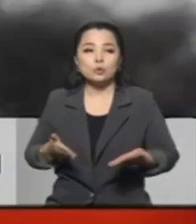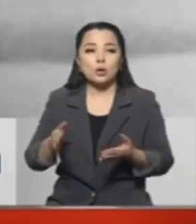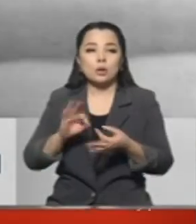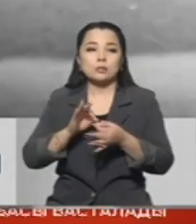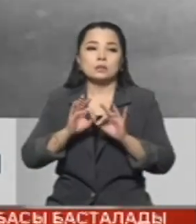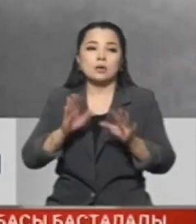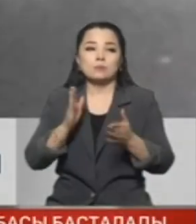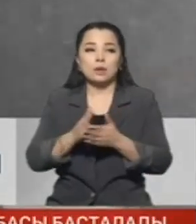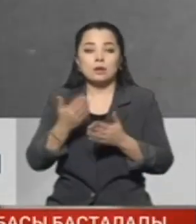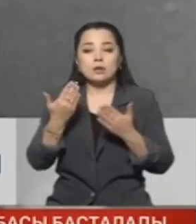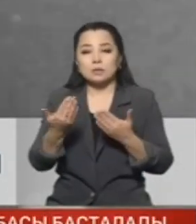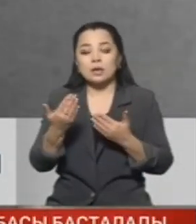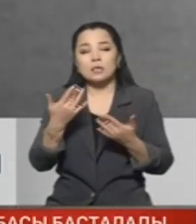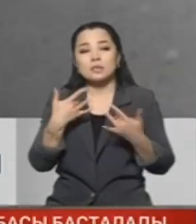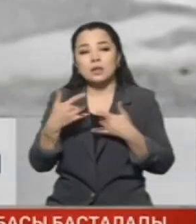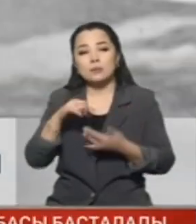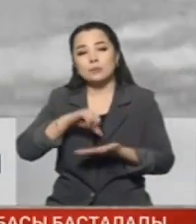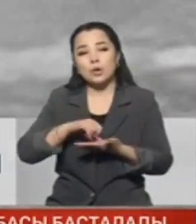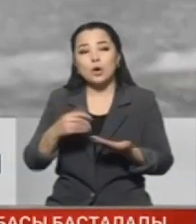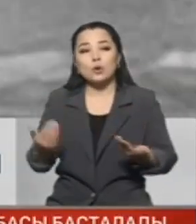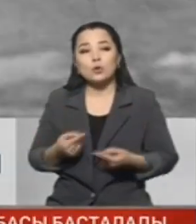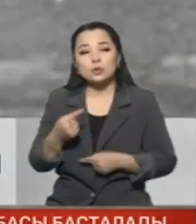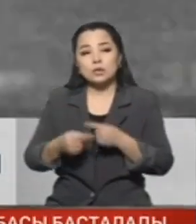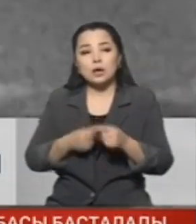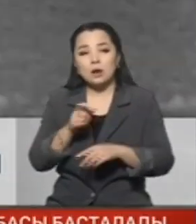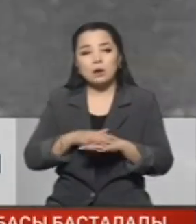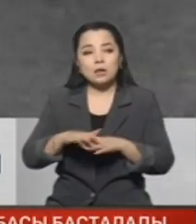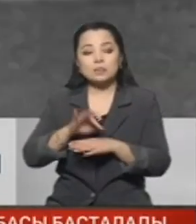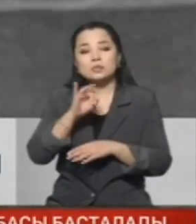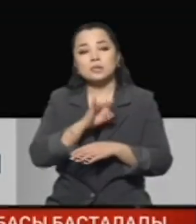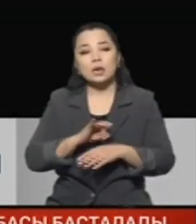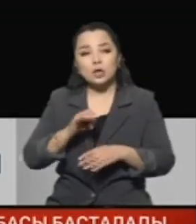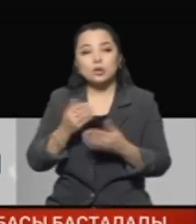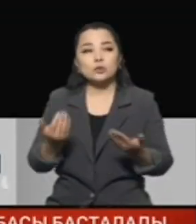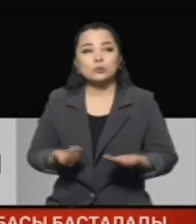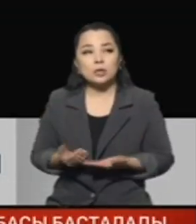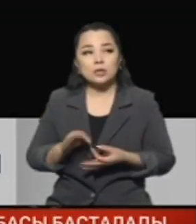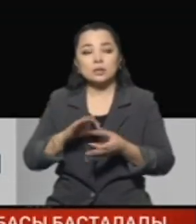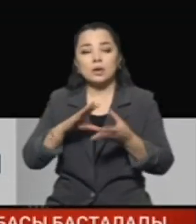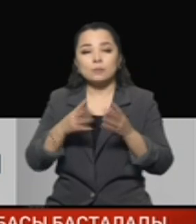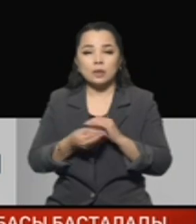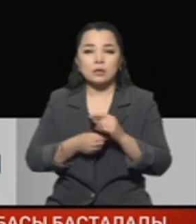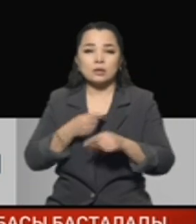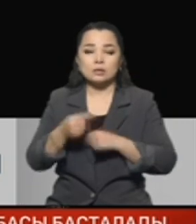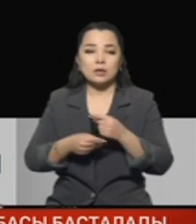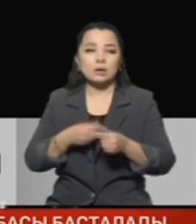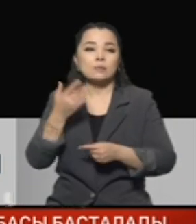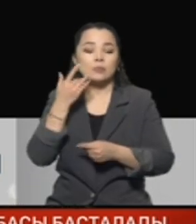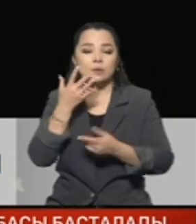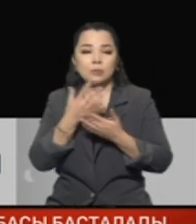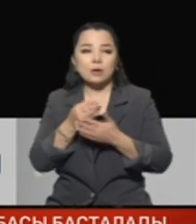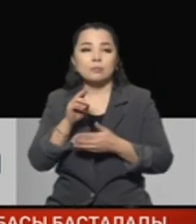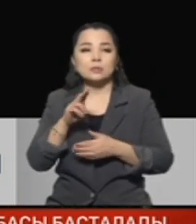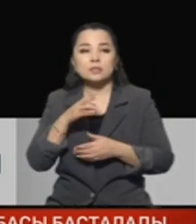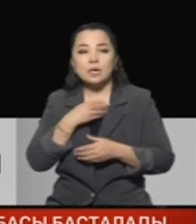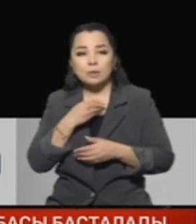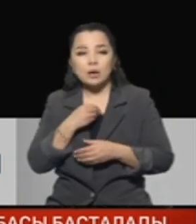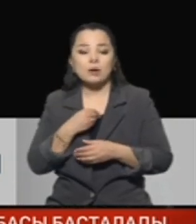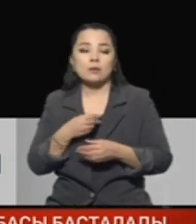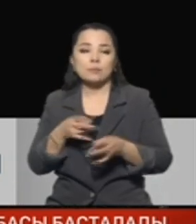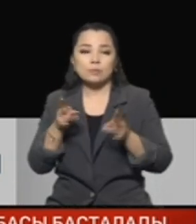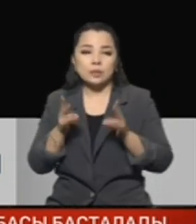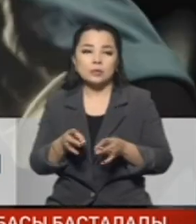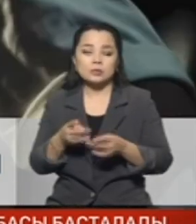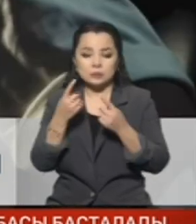баяндалады. Туындыда кейіпкердің өмірі арқылы халықтың тарихы, тұрмыс тіршілігі, әдет-ғұрпы мен Семей полигонының зардабы